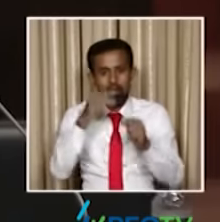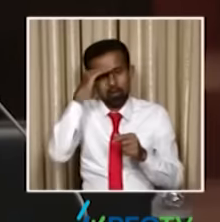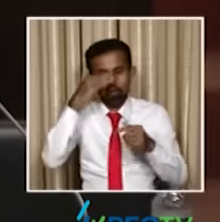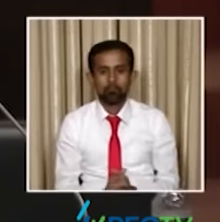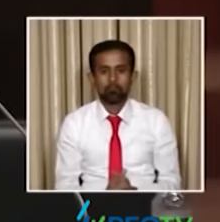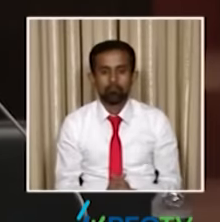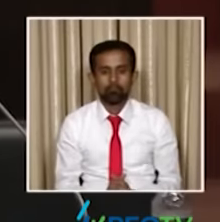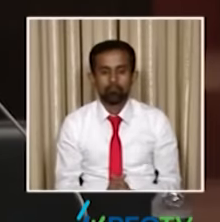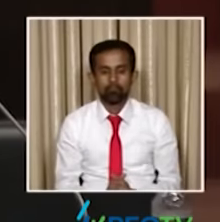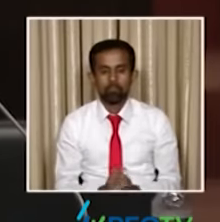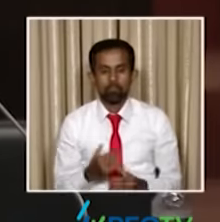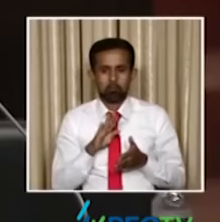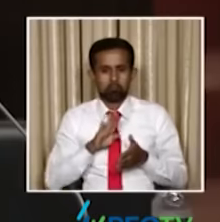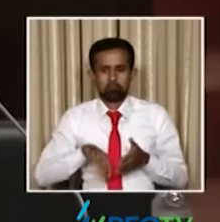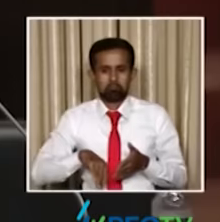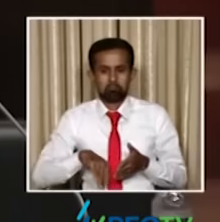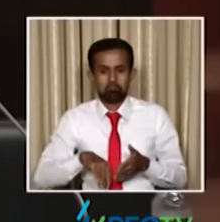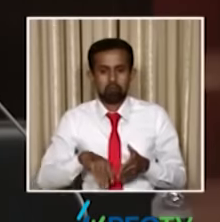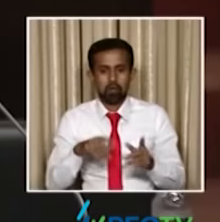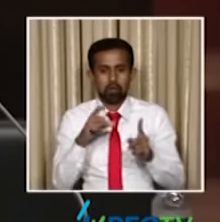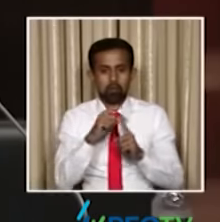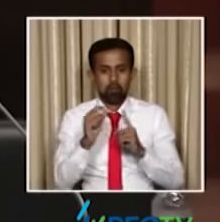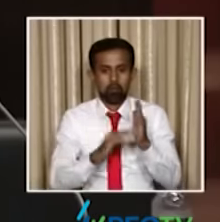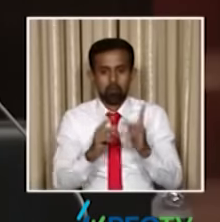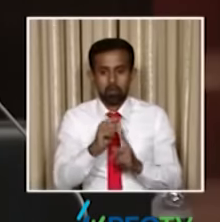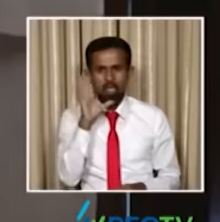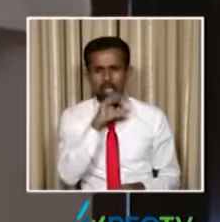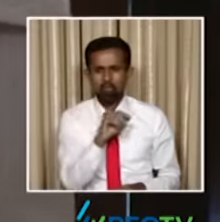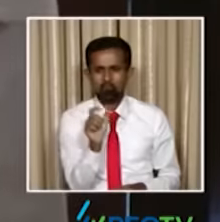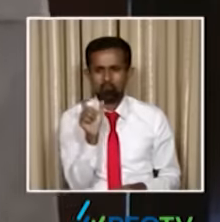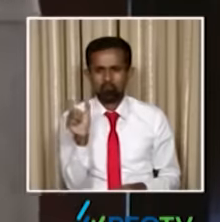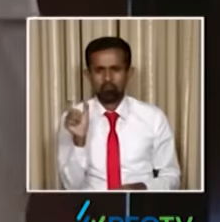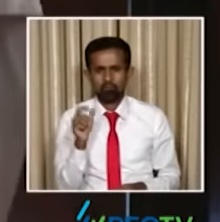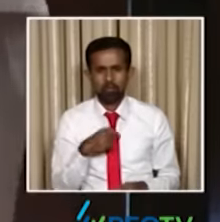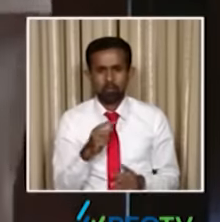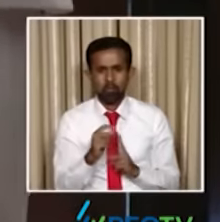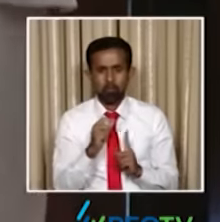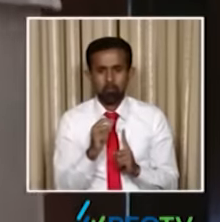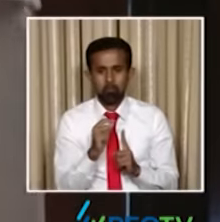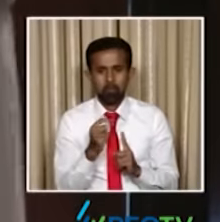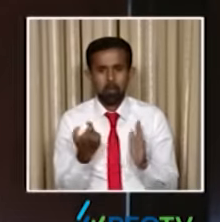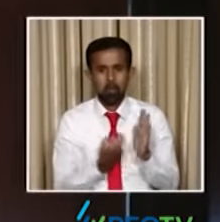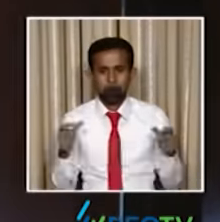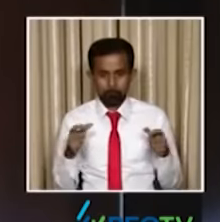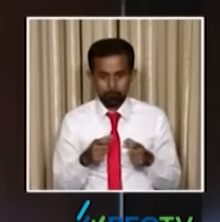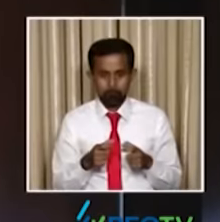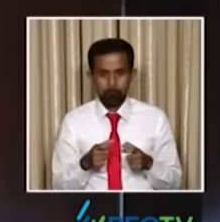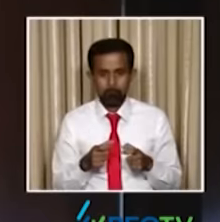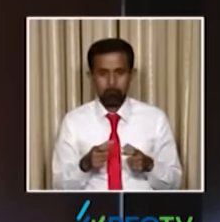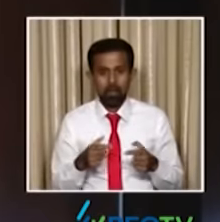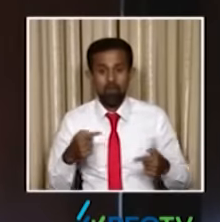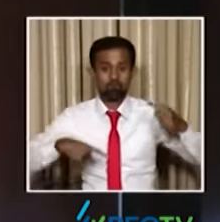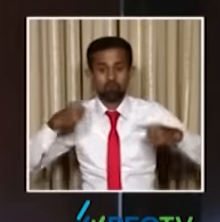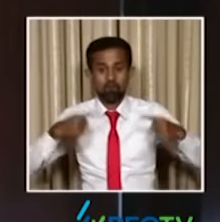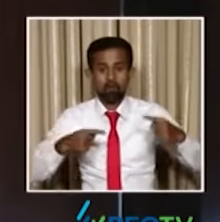නිරීක්ෂණය කරන්න කියලා. අපි ප්‍රතික්ෂේප කරනවා දයනංගමගේ මන්ත්‍රීතුමේ ඉදිරිපත් කරපු චෝදනා. මේ අපේ පාර්ලිමේන්තු මන්ත්‍රී රෝහණ බණ්ඩාර මැතිතුමත් එක්ක විවාදයක් ඇති